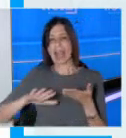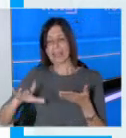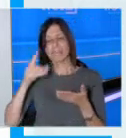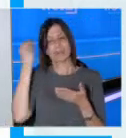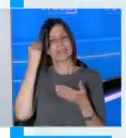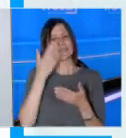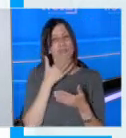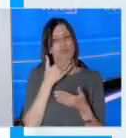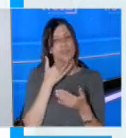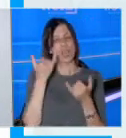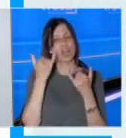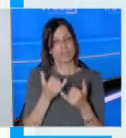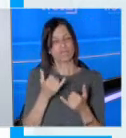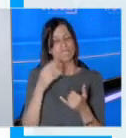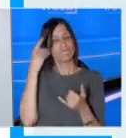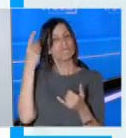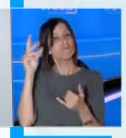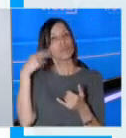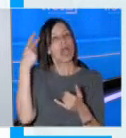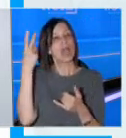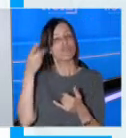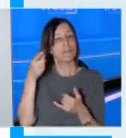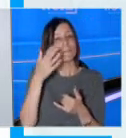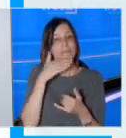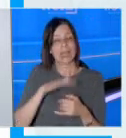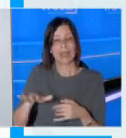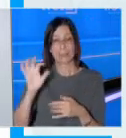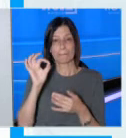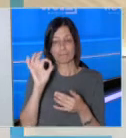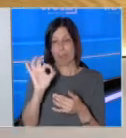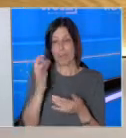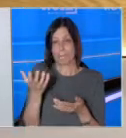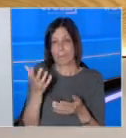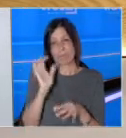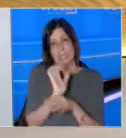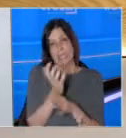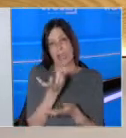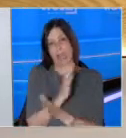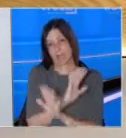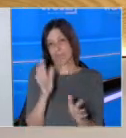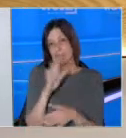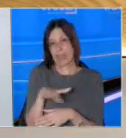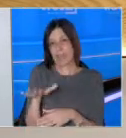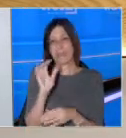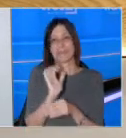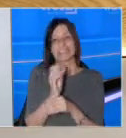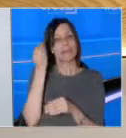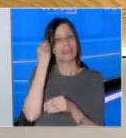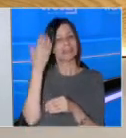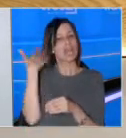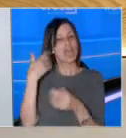היהודי, עכשיו דמיינו שהיו שם ילדים, הילדים שלכם. מזל שבית הספר היה